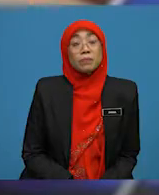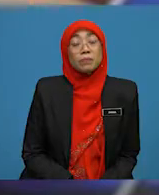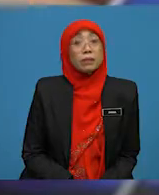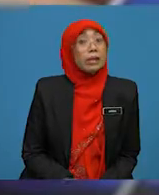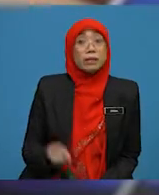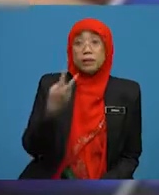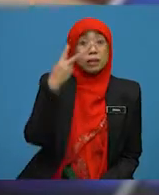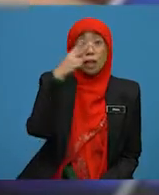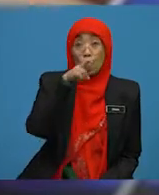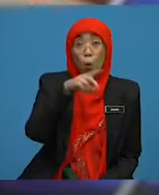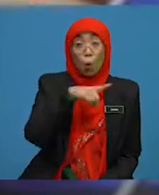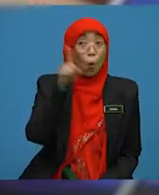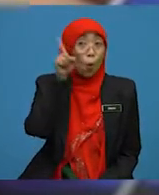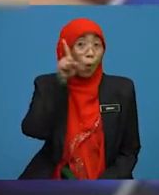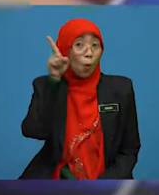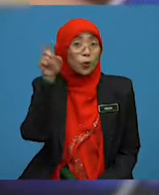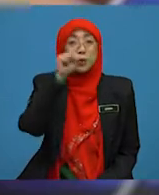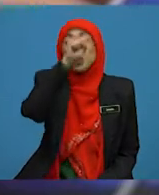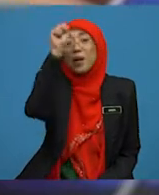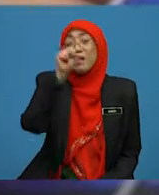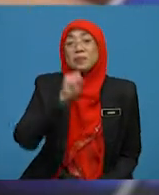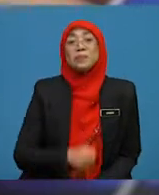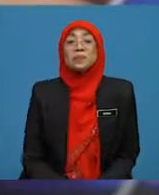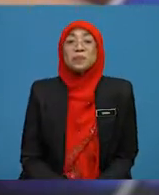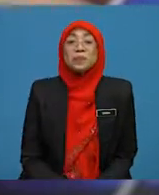Sila lihat soalan yang diberikan ini.